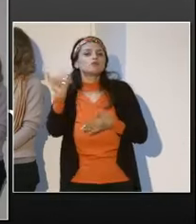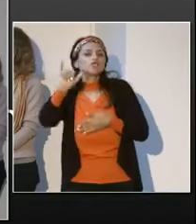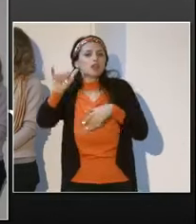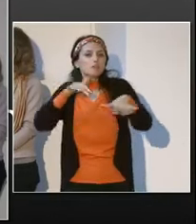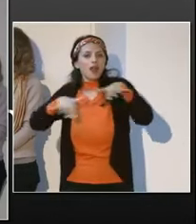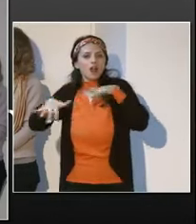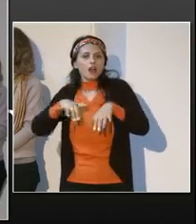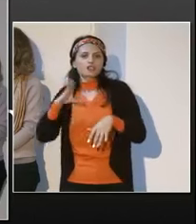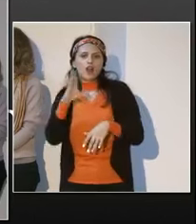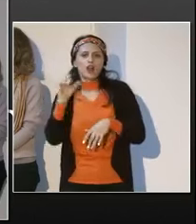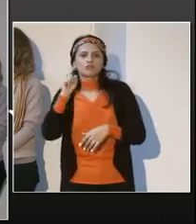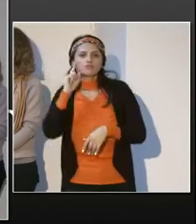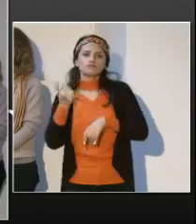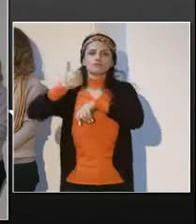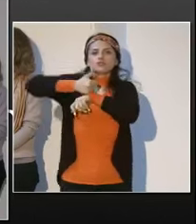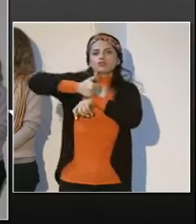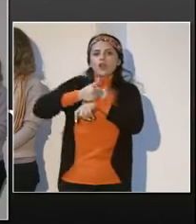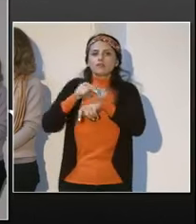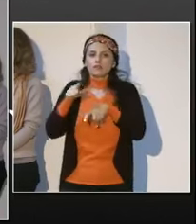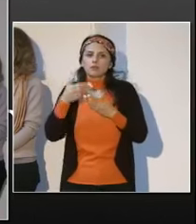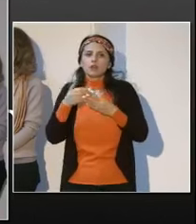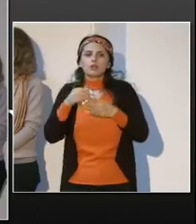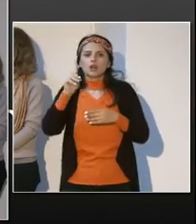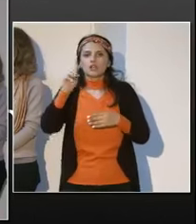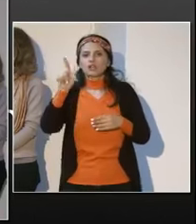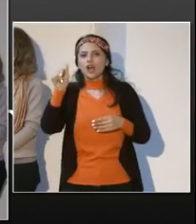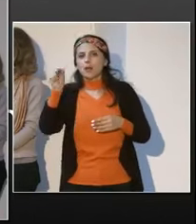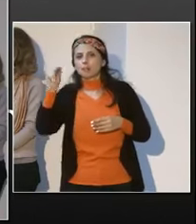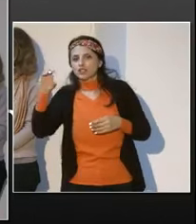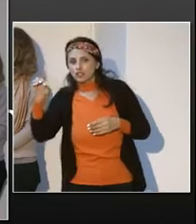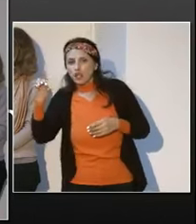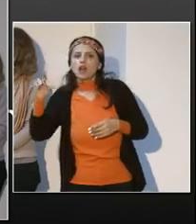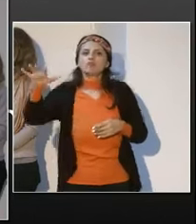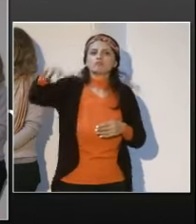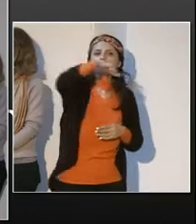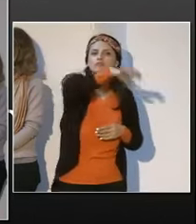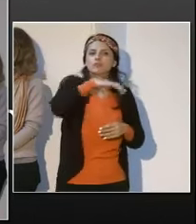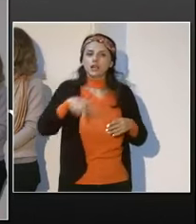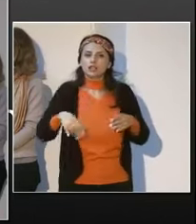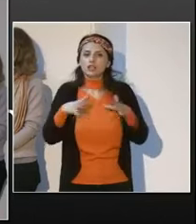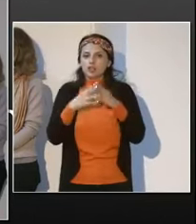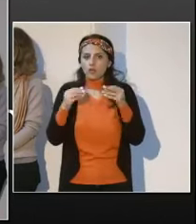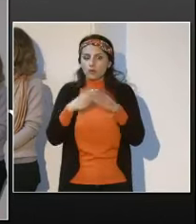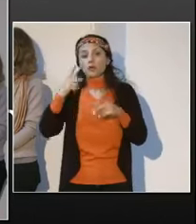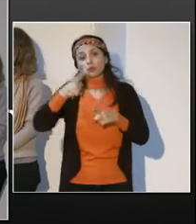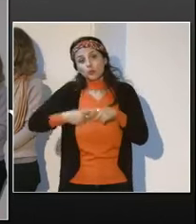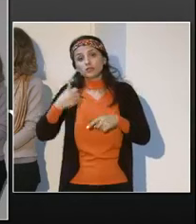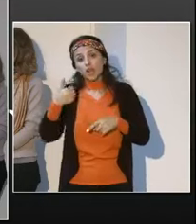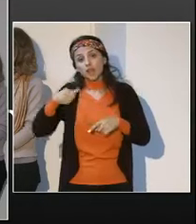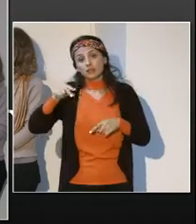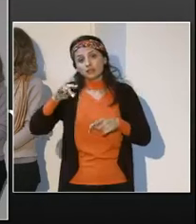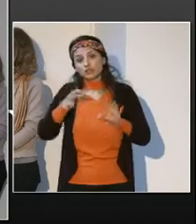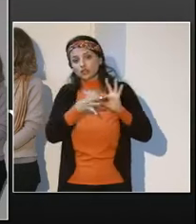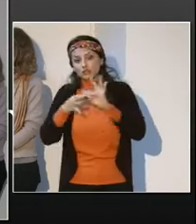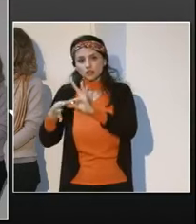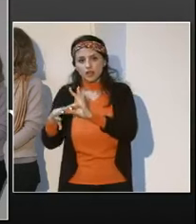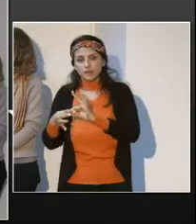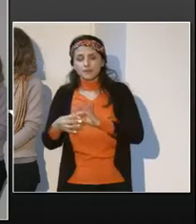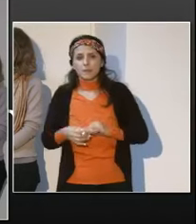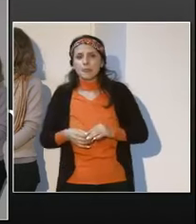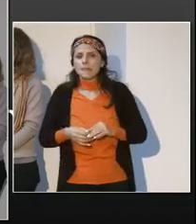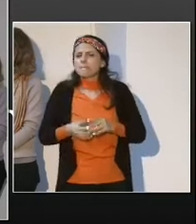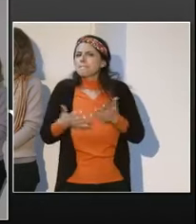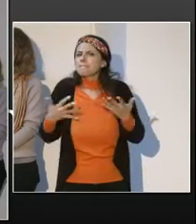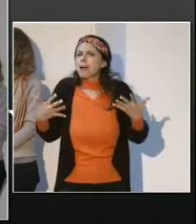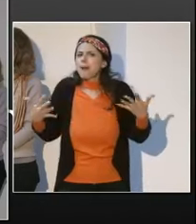si protectia copilului de catre echipa de la n de pe De ce a pentru că am constatat ca cele mai mari deficiențe erau la